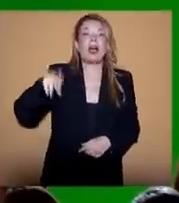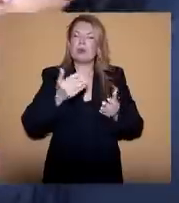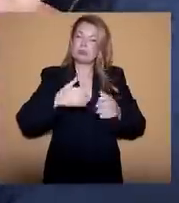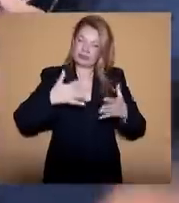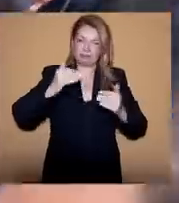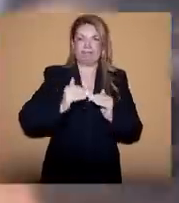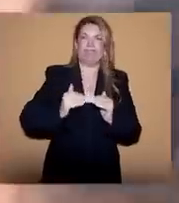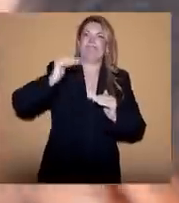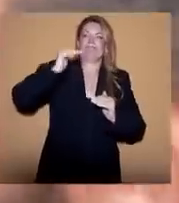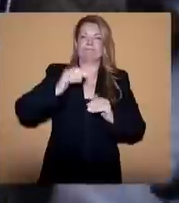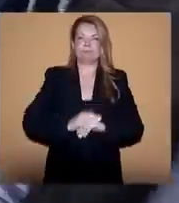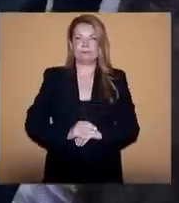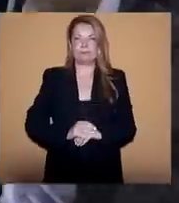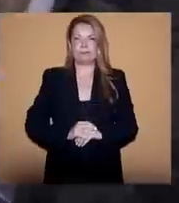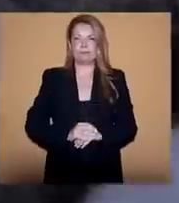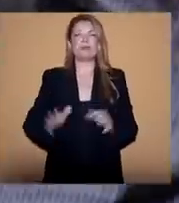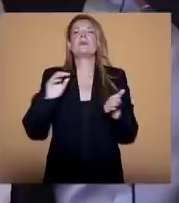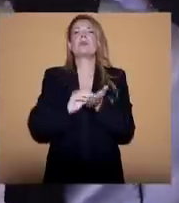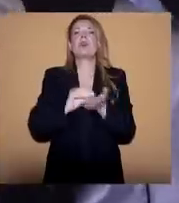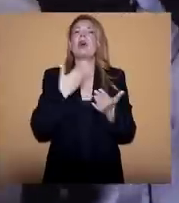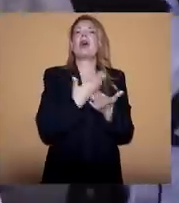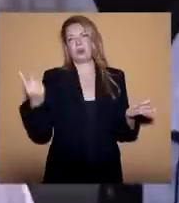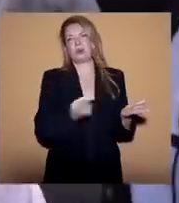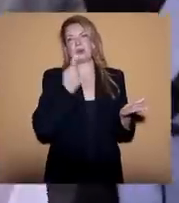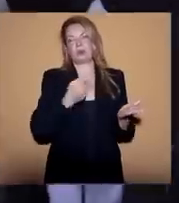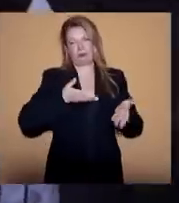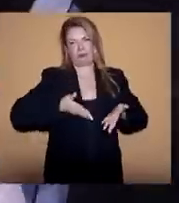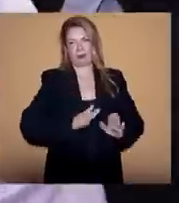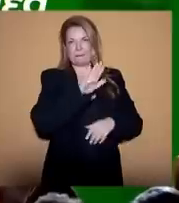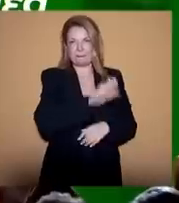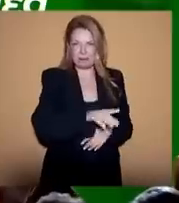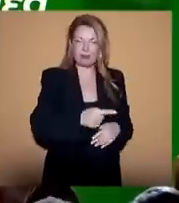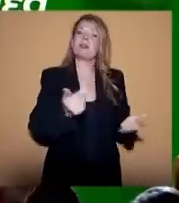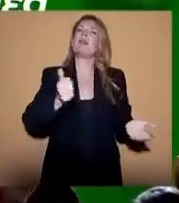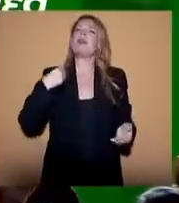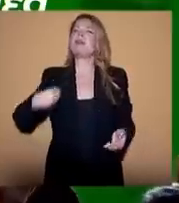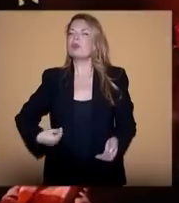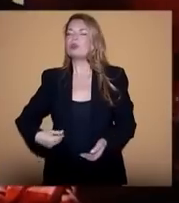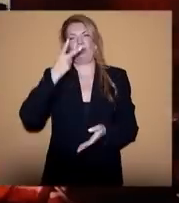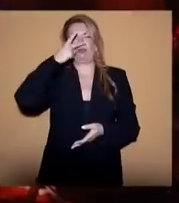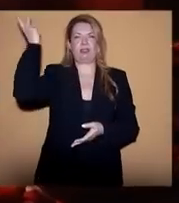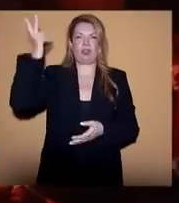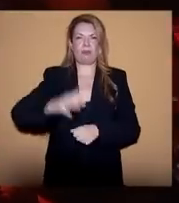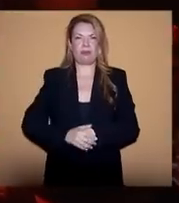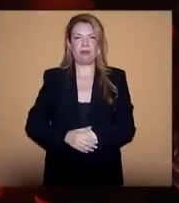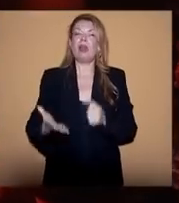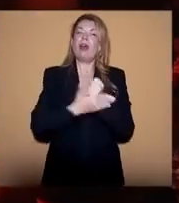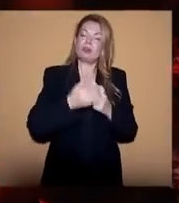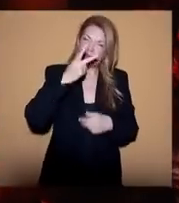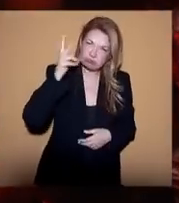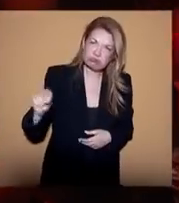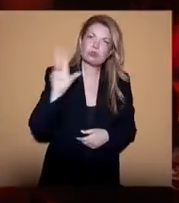παιδί. Εξισώνουμε την άδεια μητρότητας σε εργαζόμενες ιδιωτικού και δημόσιου τομέα.